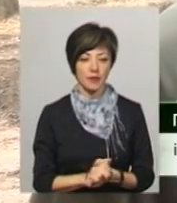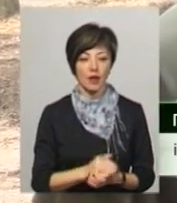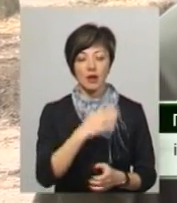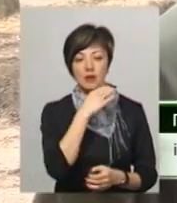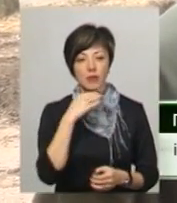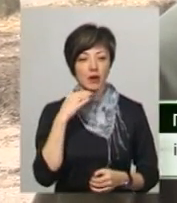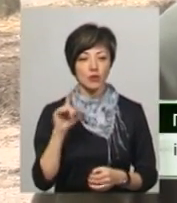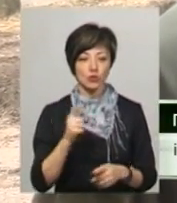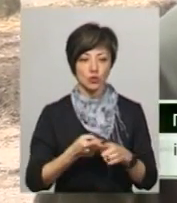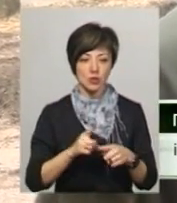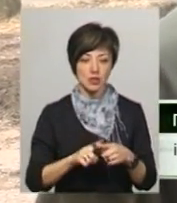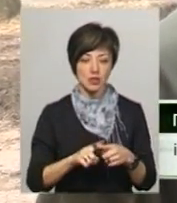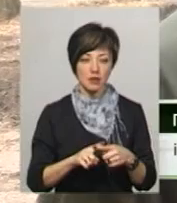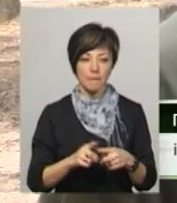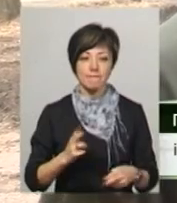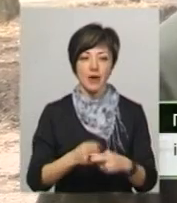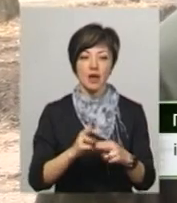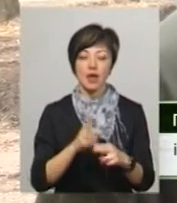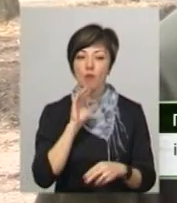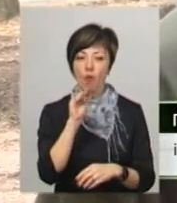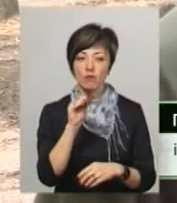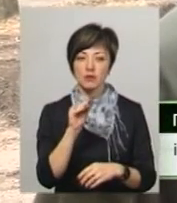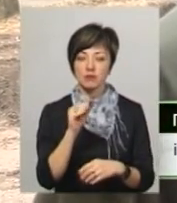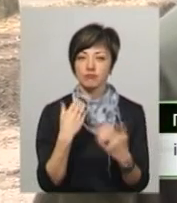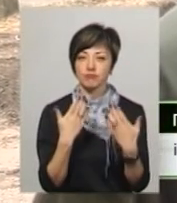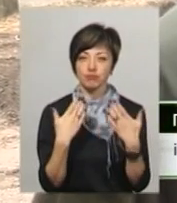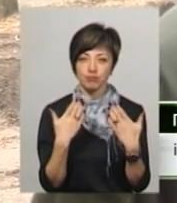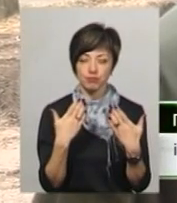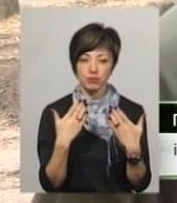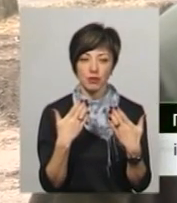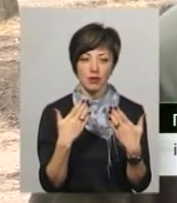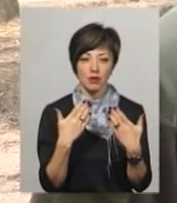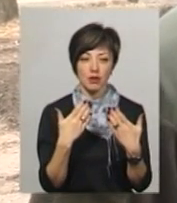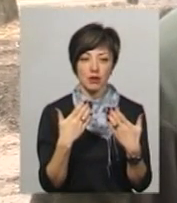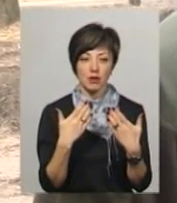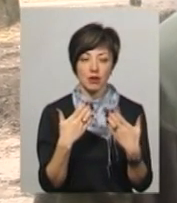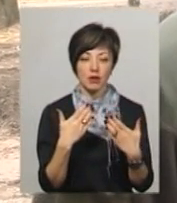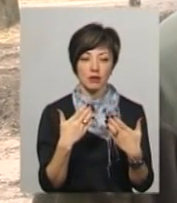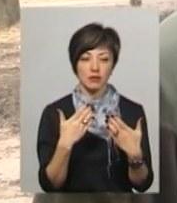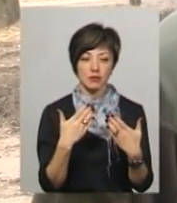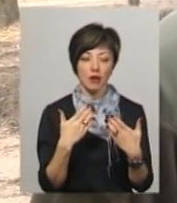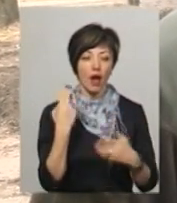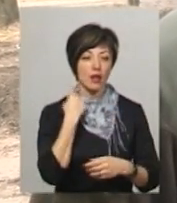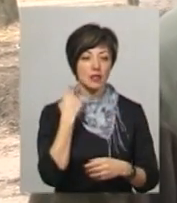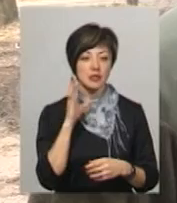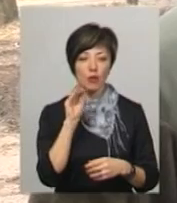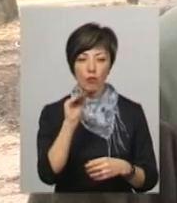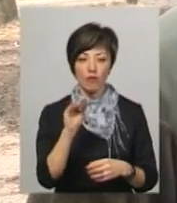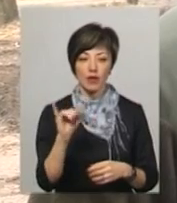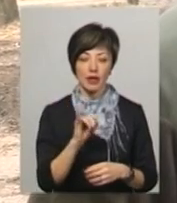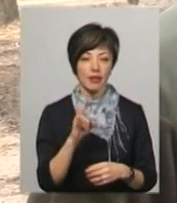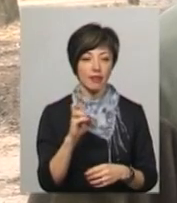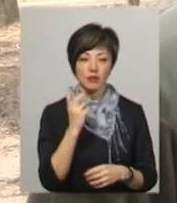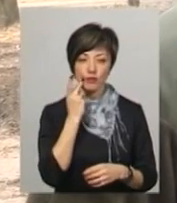що значить це бар'єр мовний, тому що в основному преподається у нас нашими колегами, це англійська мова, і не